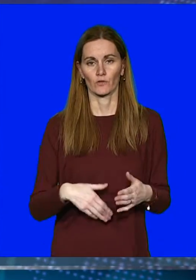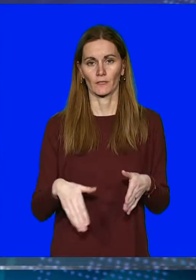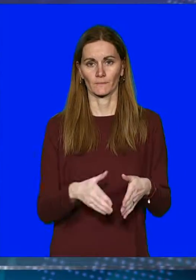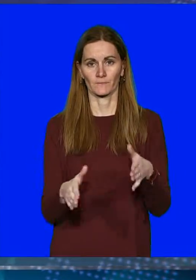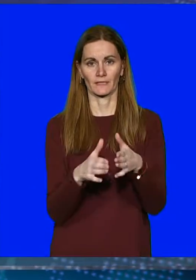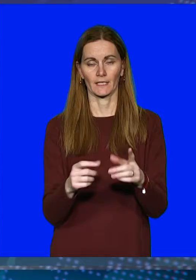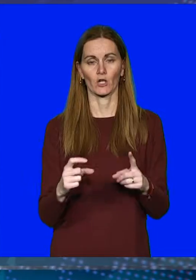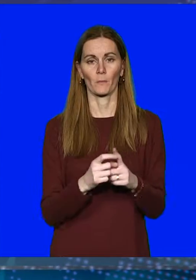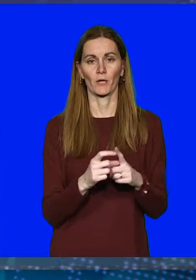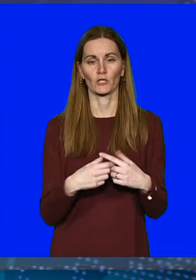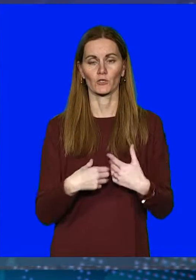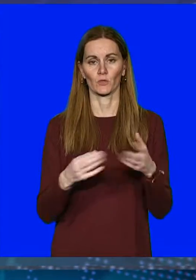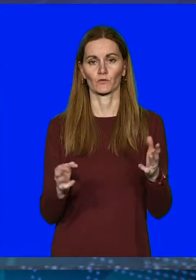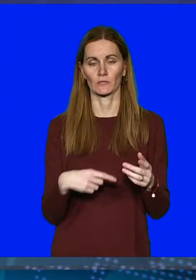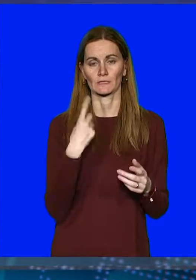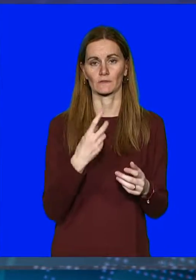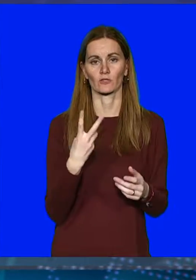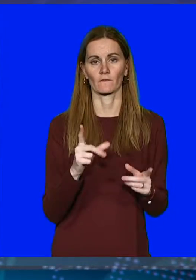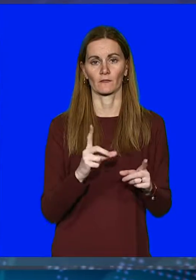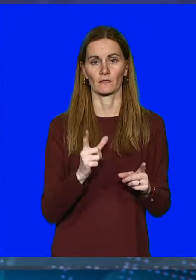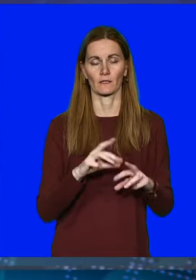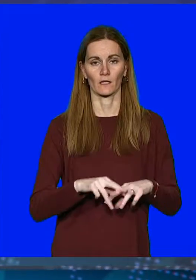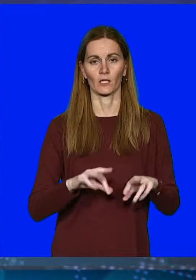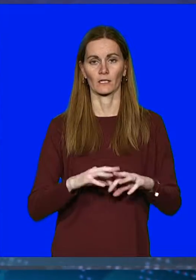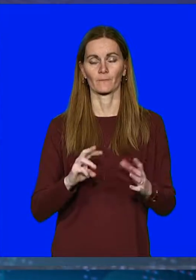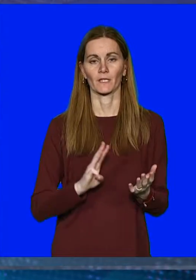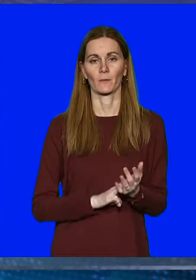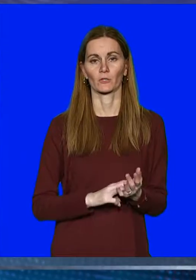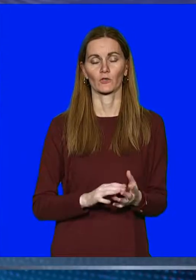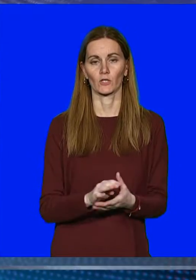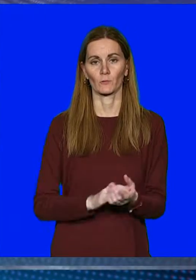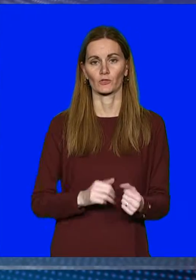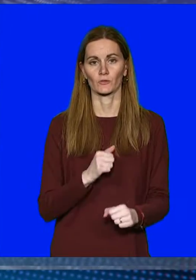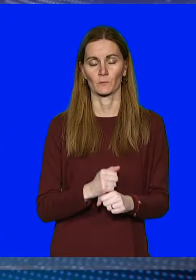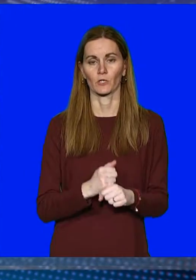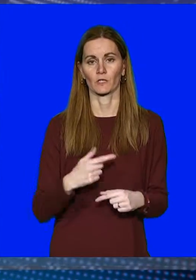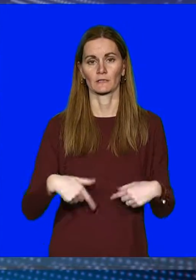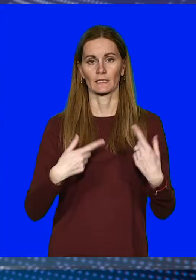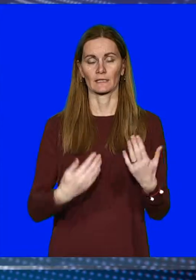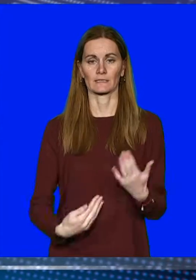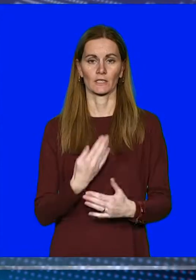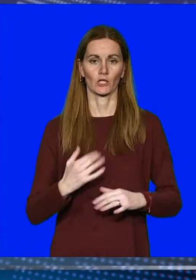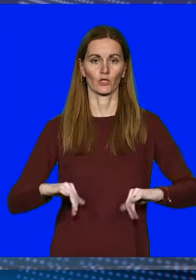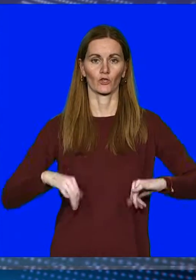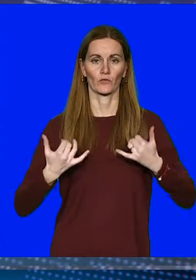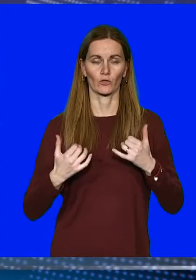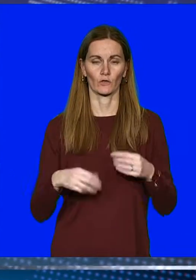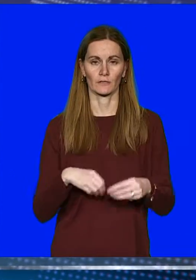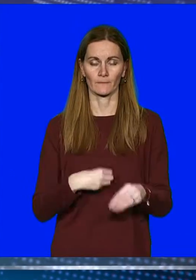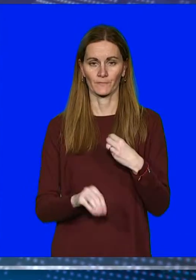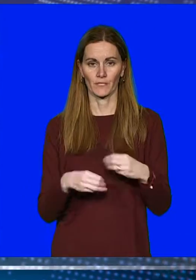tijekom, palčicu ćemo otvoriti za Svetoga Vlaha, ako Bog da, Montovijernu počinjemo raditi odmah i za nove